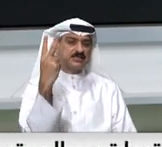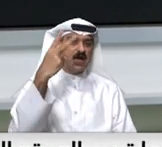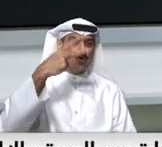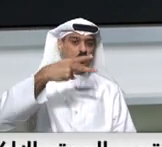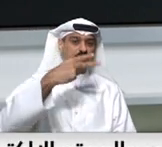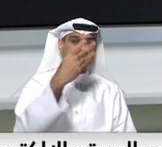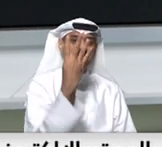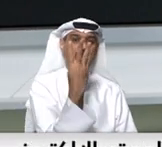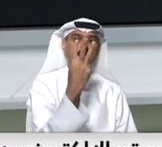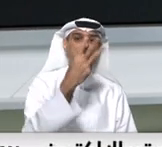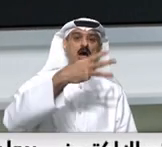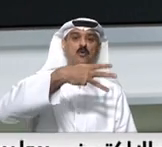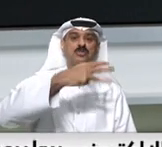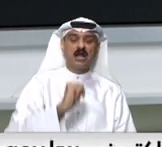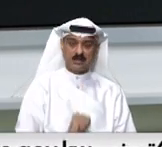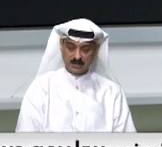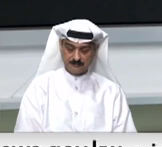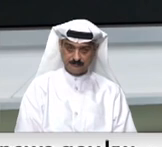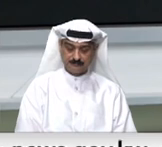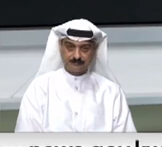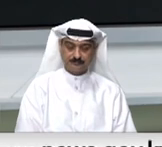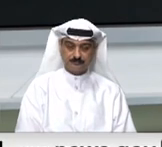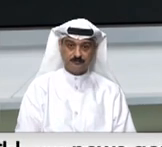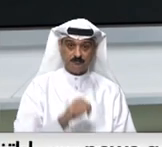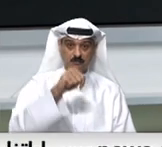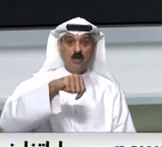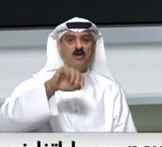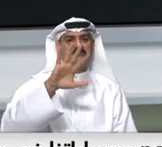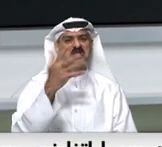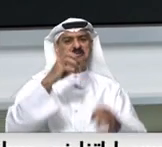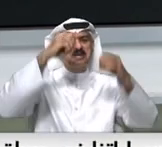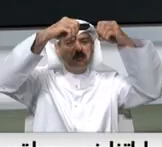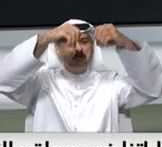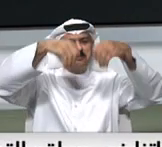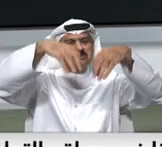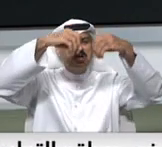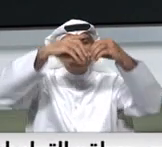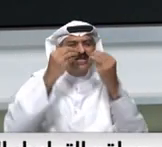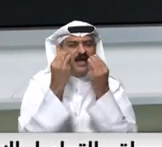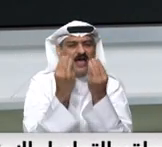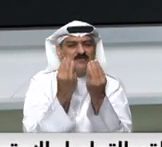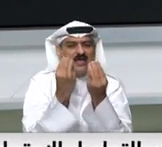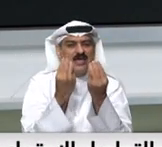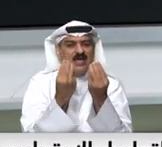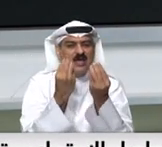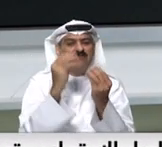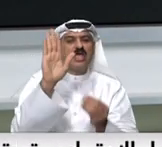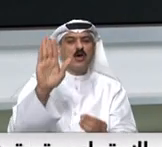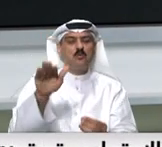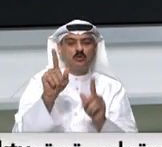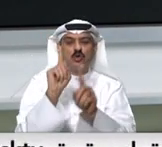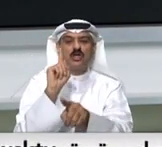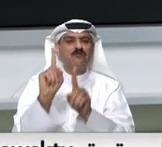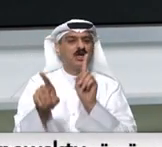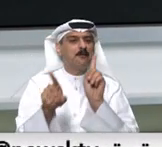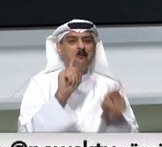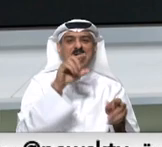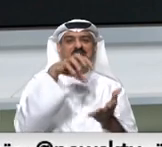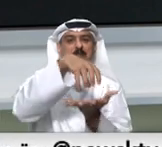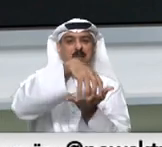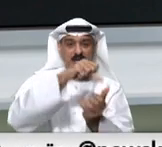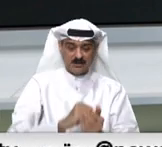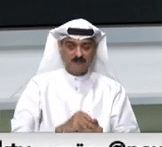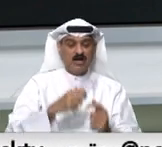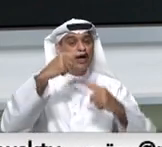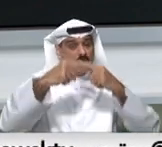34 درجه مئويه في اغلب المناطق مع فرص الايرادات من المطر على بعض المناطق دون غيرها هذه الفرص